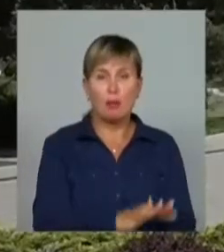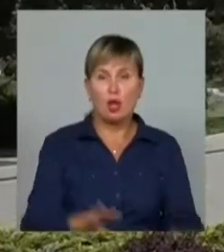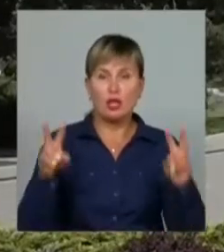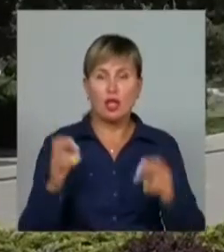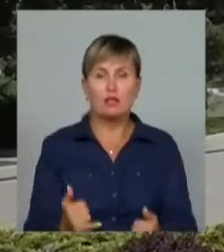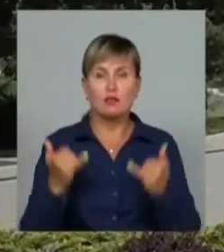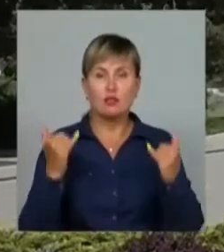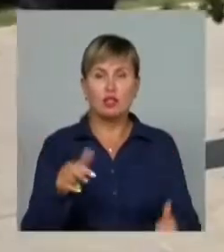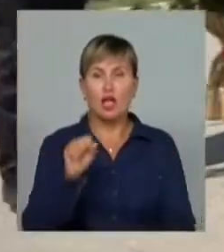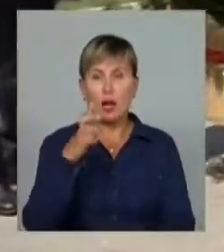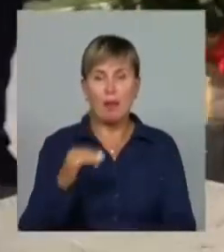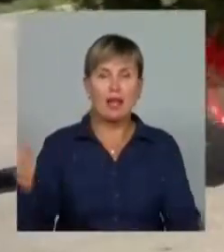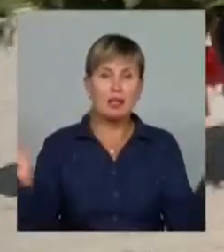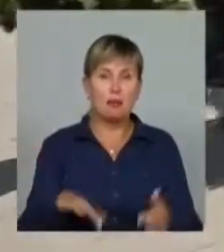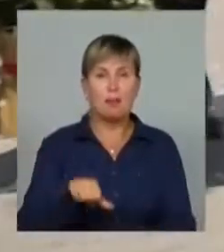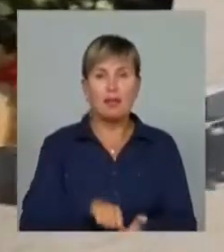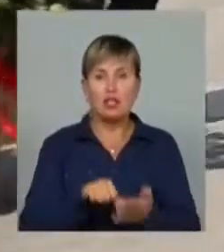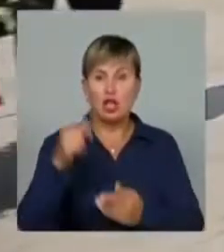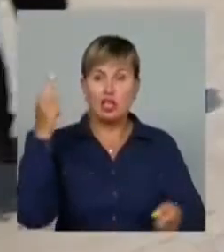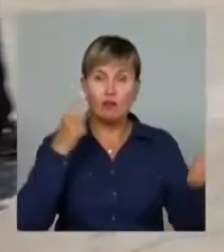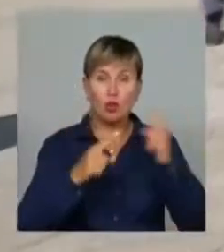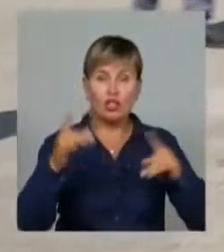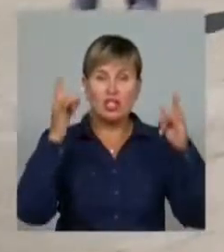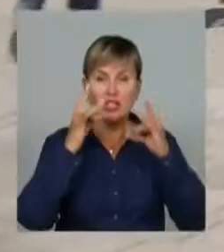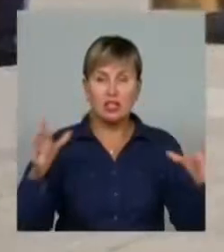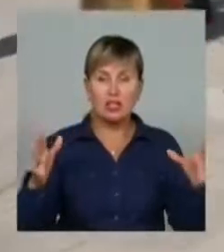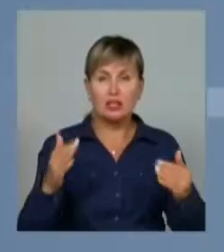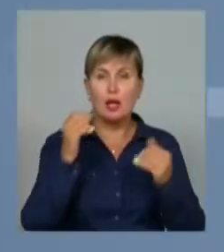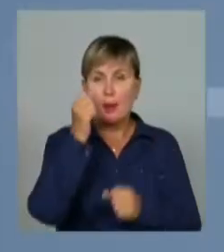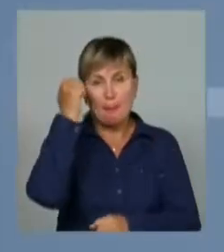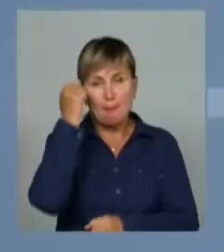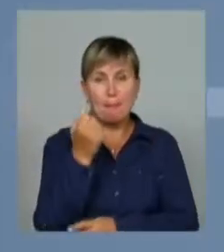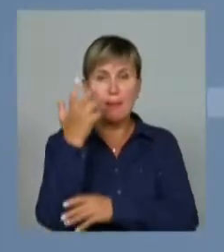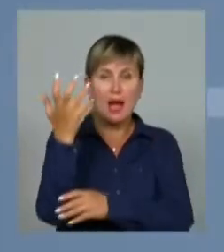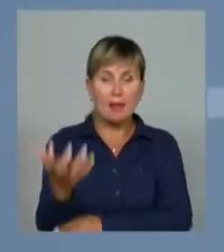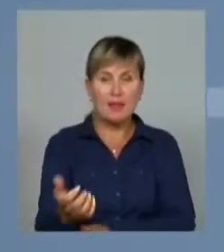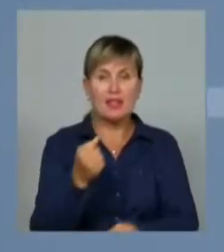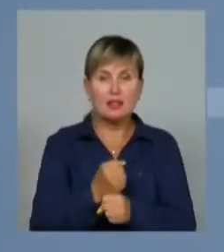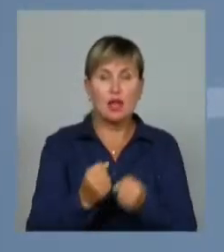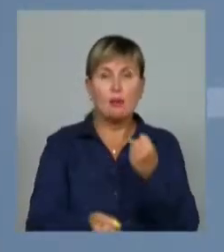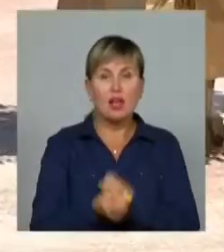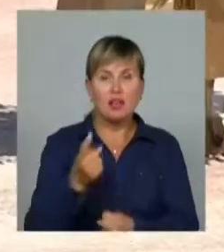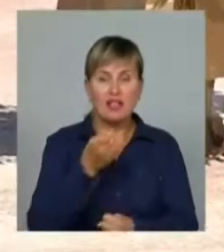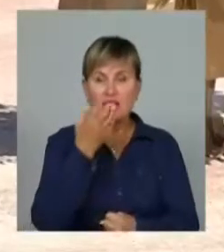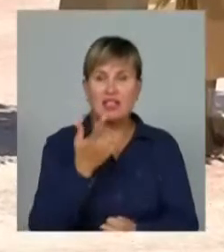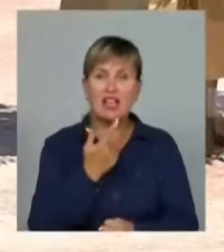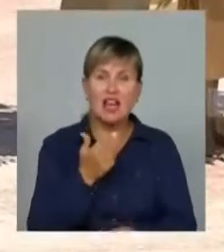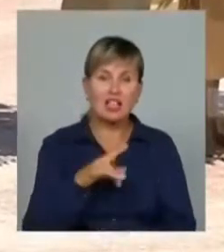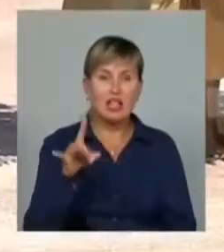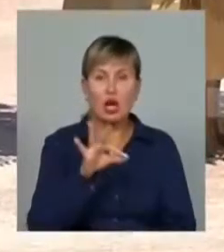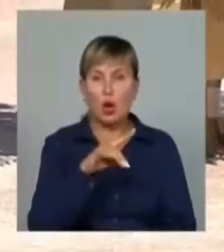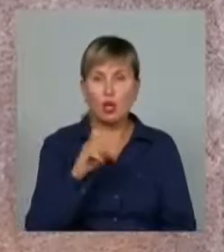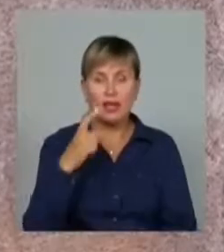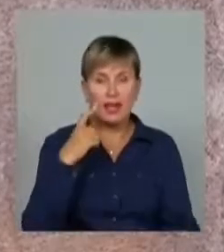честь Абая, собрались представители творческой интеллигенции. У подножия памятника казахского просветителя появились букеты красных роз, таких